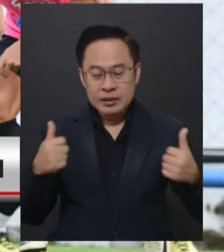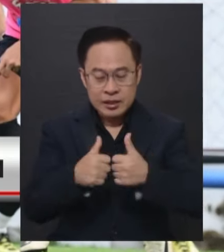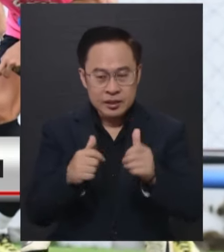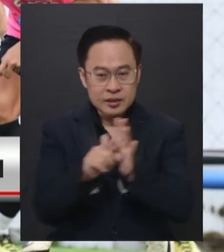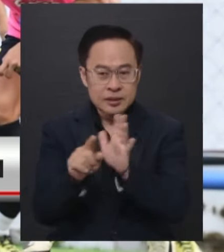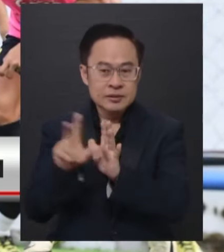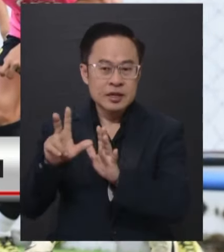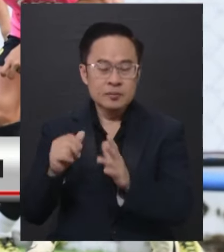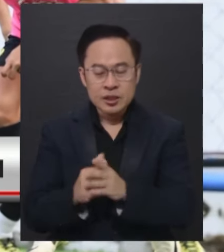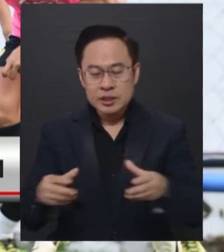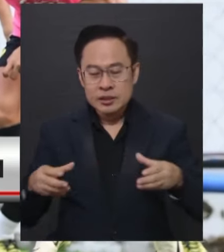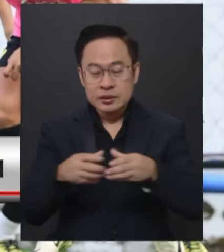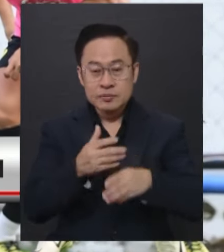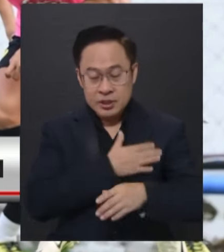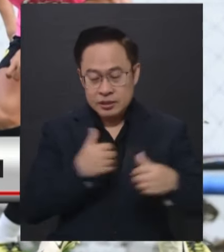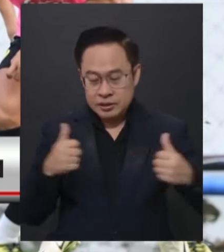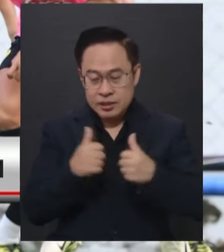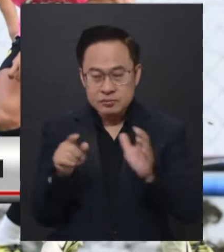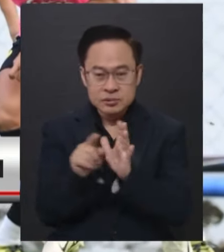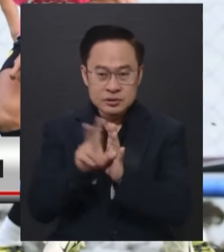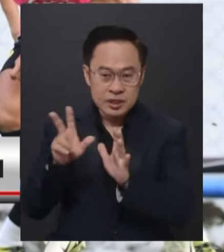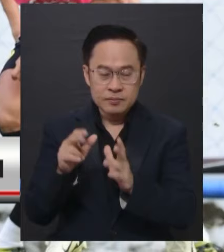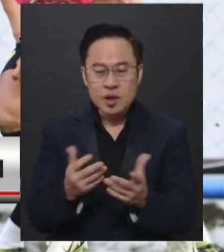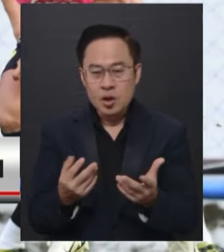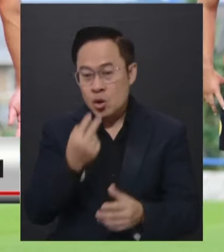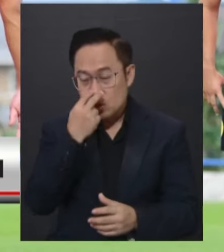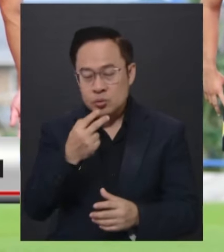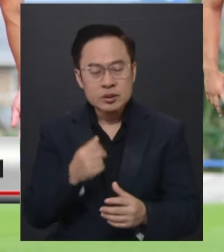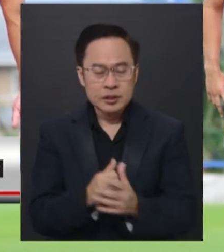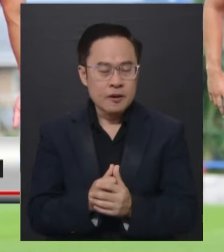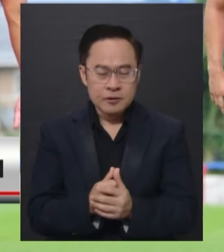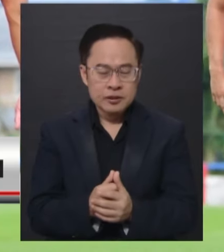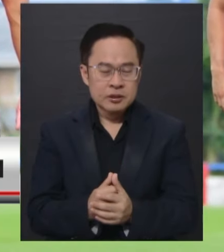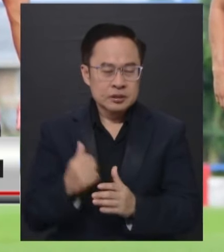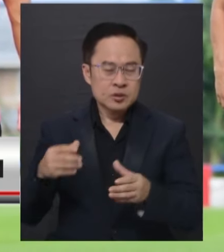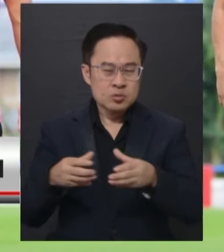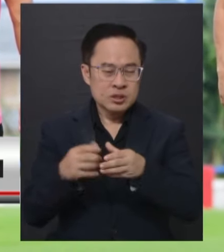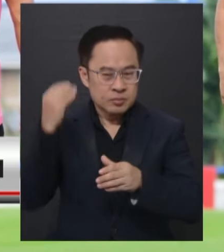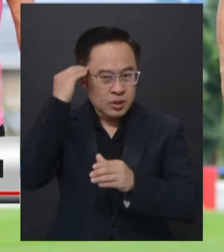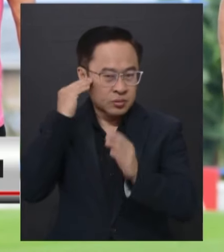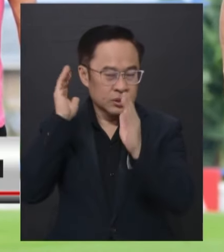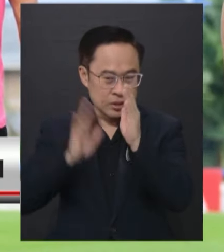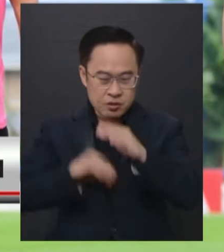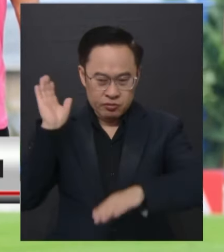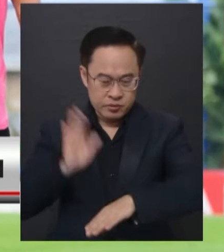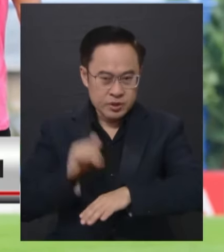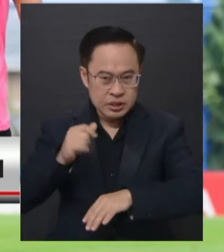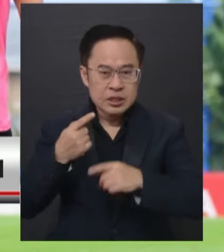นัด ค่ะก็เดี๋ยววัดกันไปเลยเพราะว่าเจอเกาหลีใต้เชื่อว่าไม่ใช่งานง่ายอยู่แล้วแหละแล้วก็น่าจะได้เรื่องของประสบ